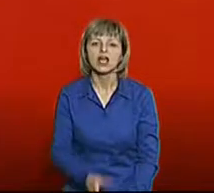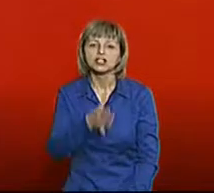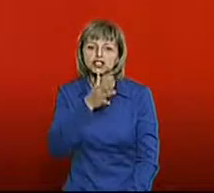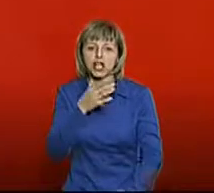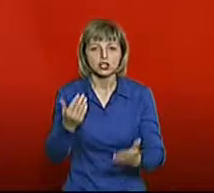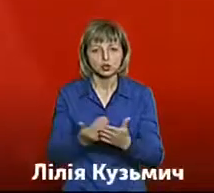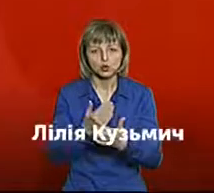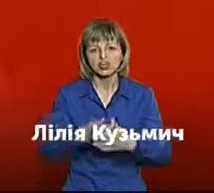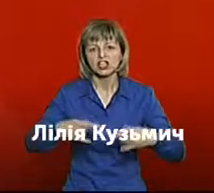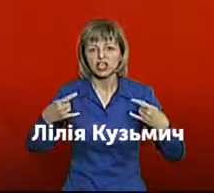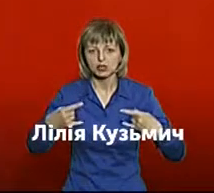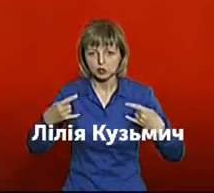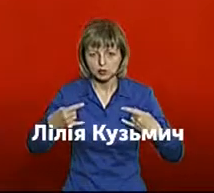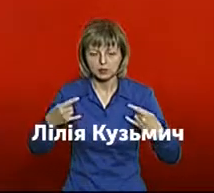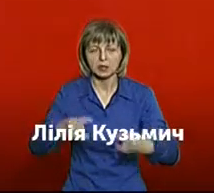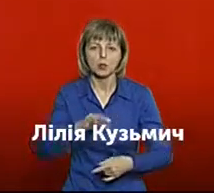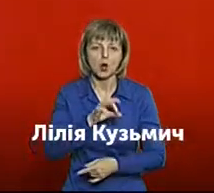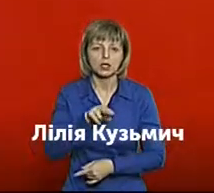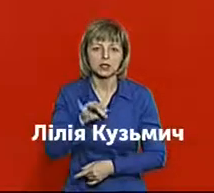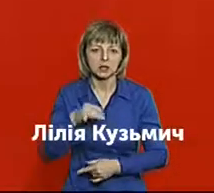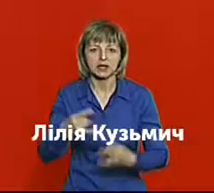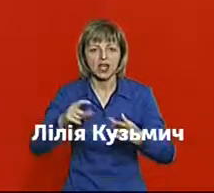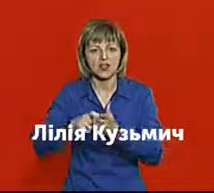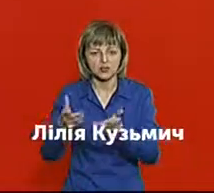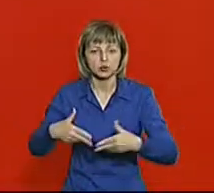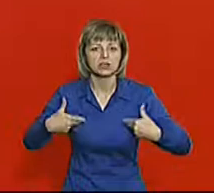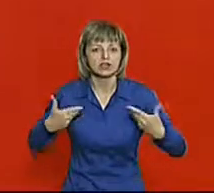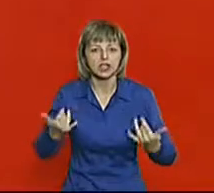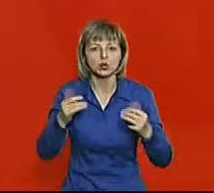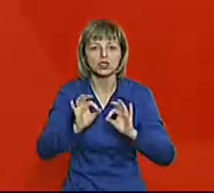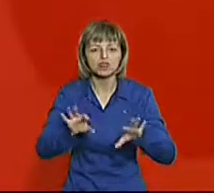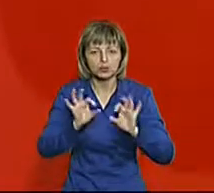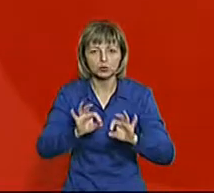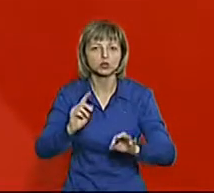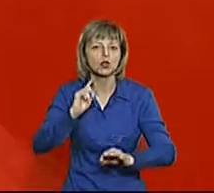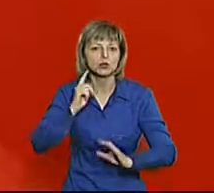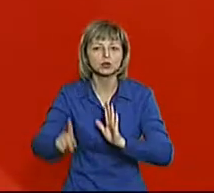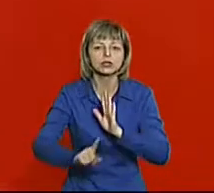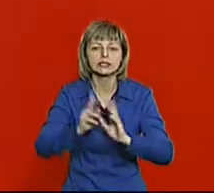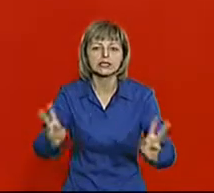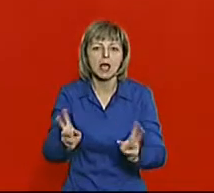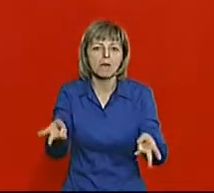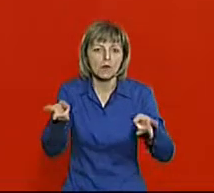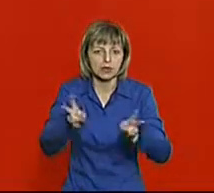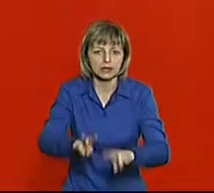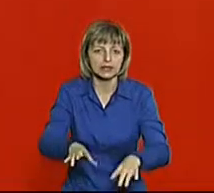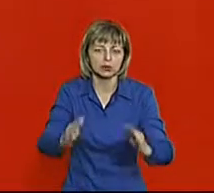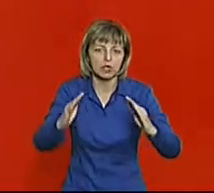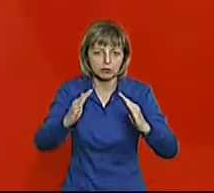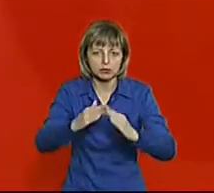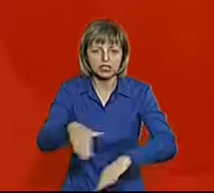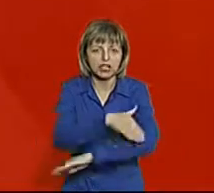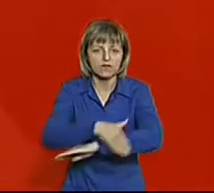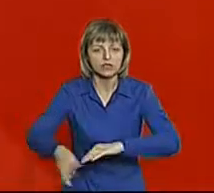Час новин на Суспільному. Олена Парай у студії. Мої вітання. І сьогодні у випуску. У Луцьку зайнялася покинута будівля на вулиці